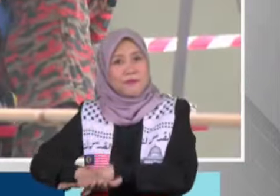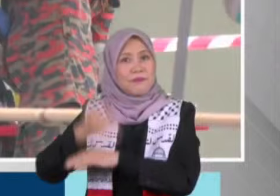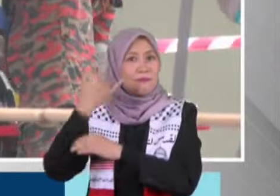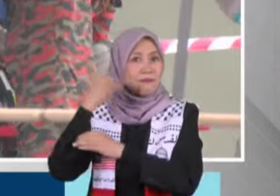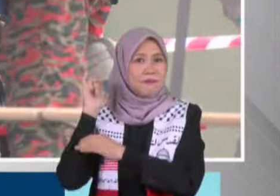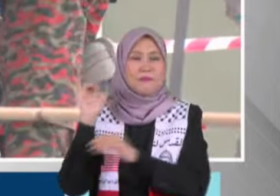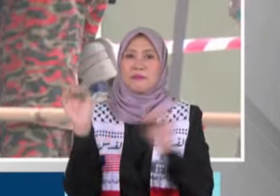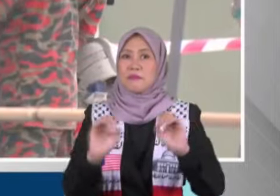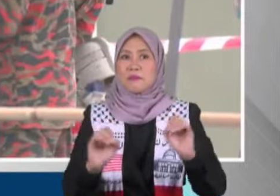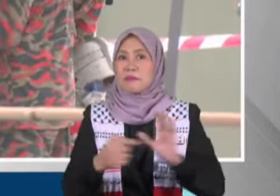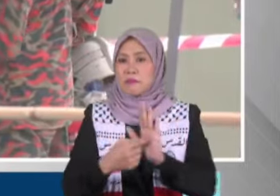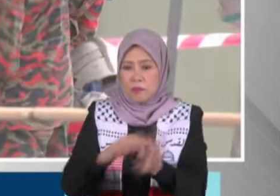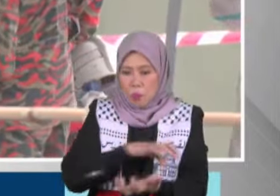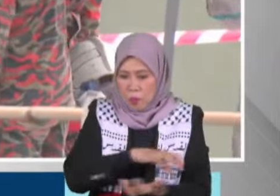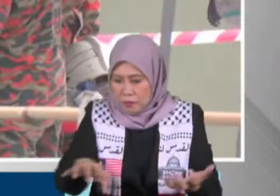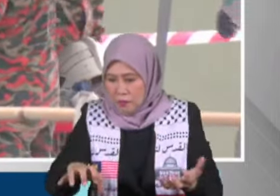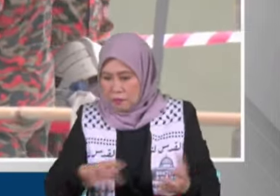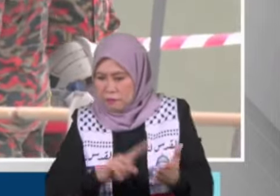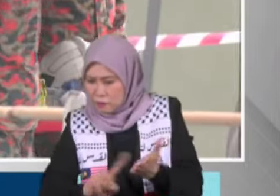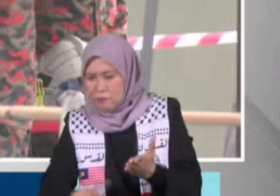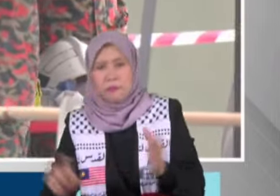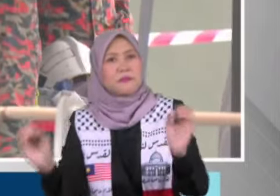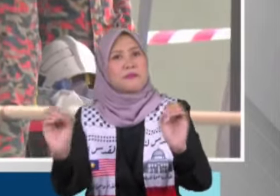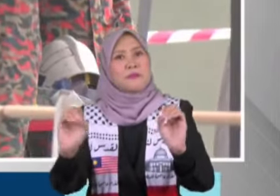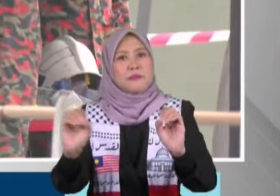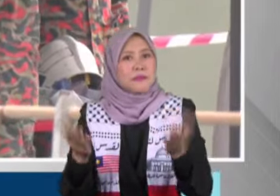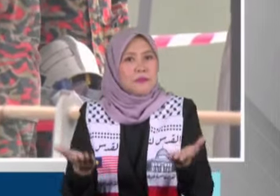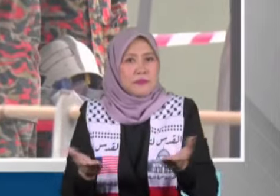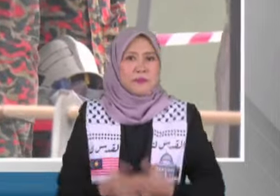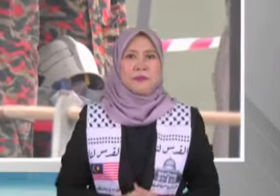dan tiada tanda-tanda kerosakan dikenal pasti.